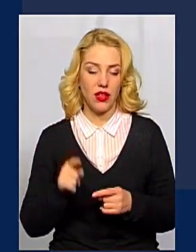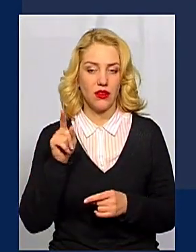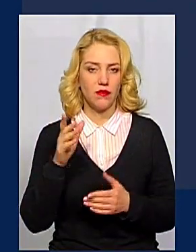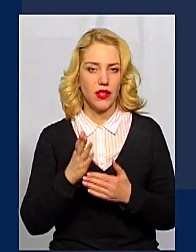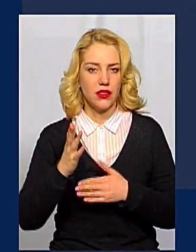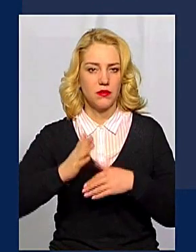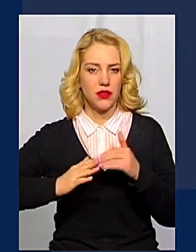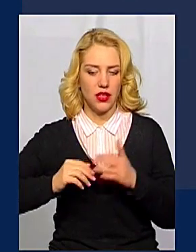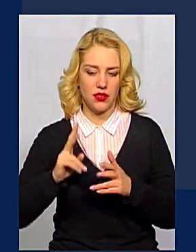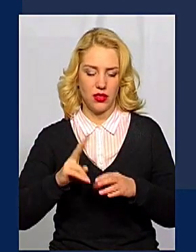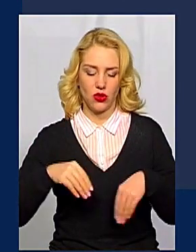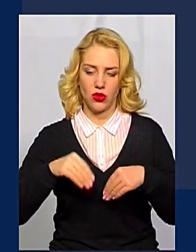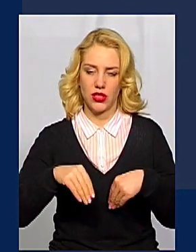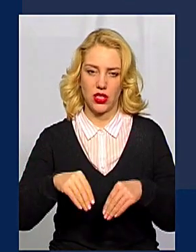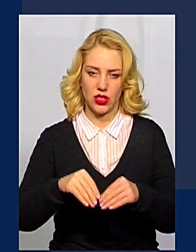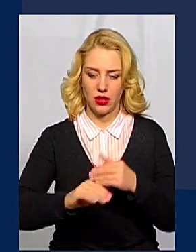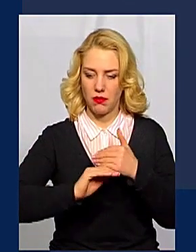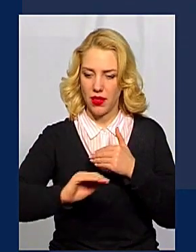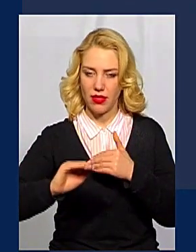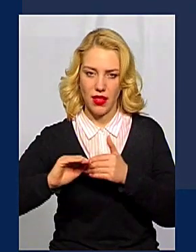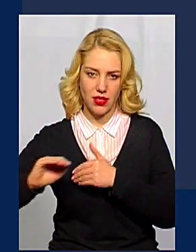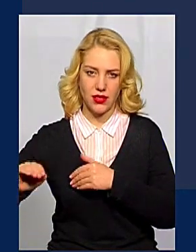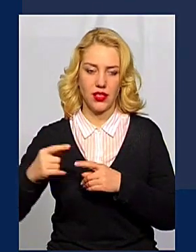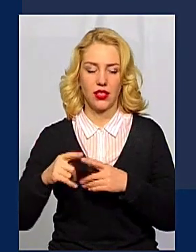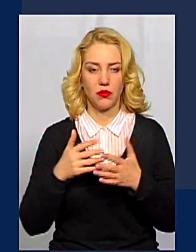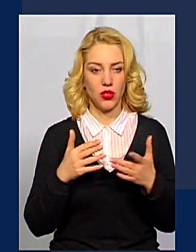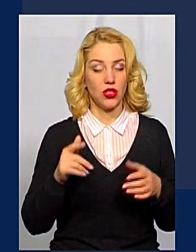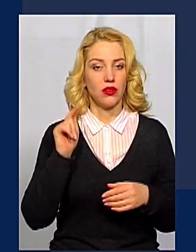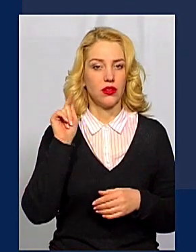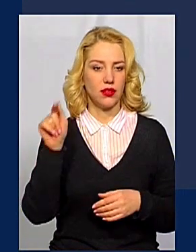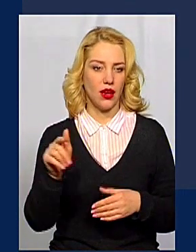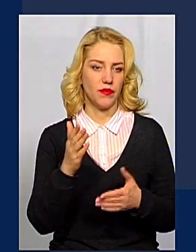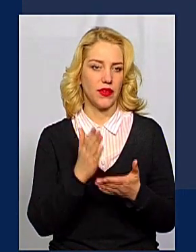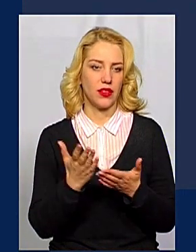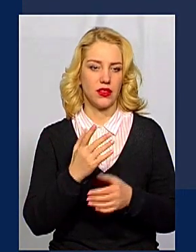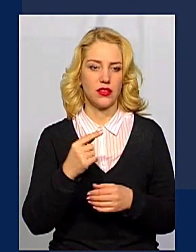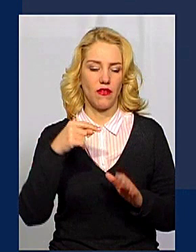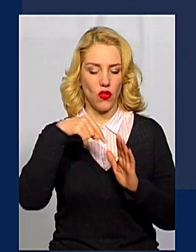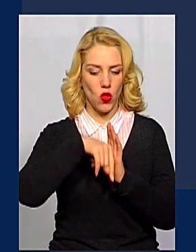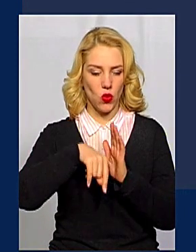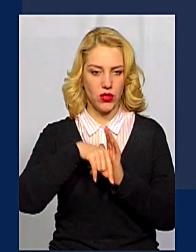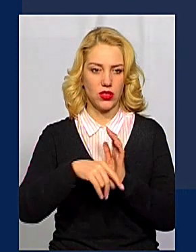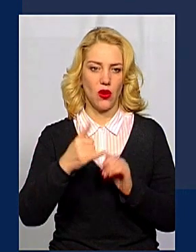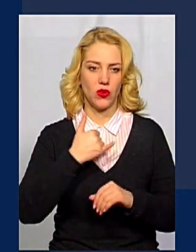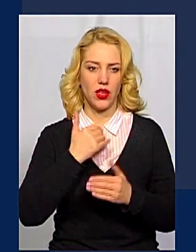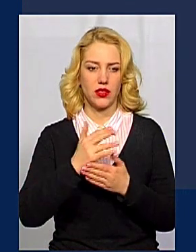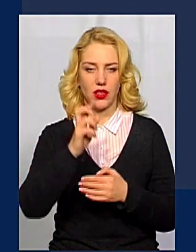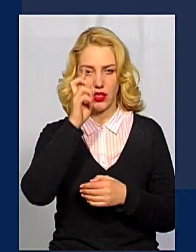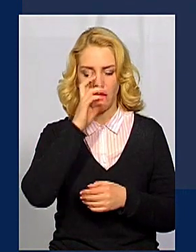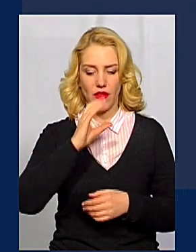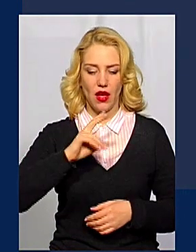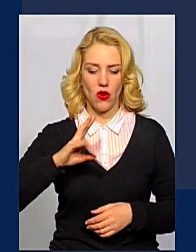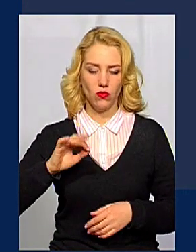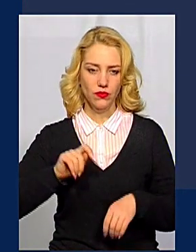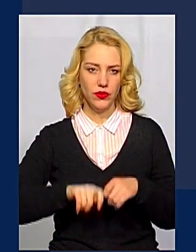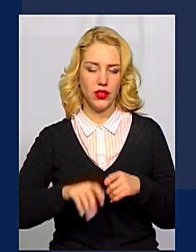розводять ліси, висаджують, плантації засаджують і таке інше. Тобто там якийсь є внутрішній контроль. У нас є державна екологічна інспекція,